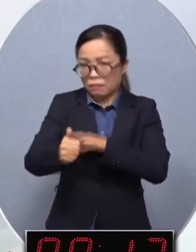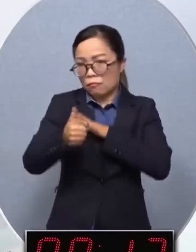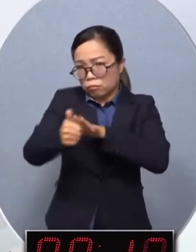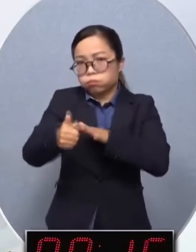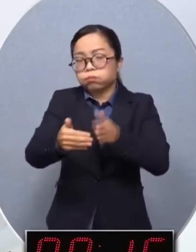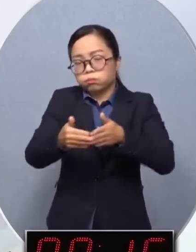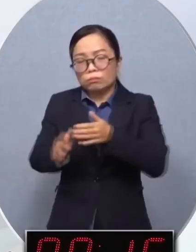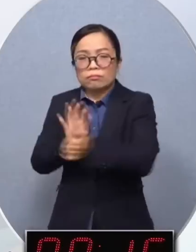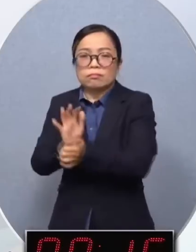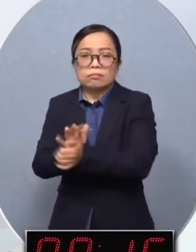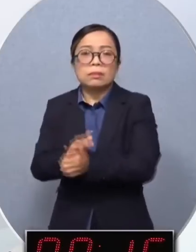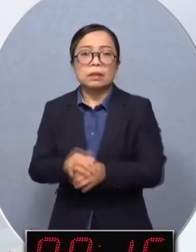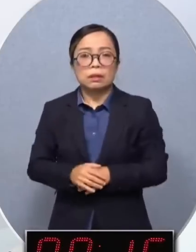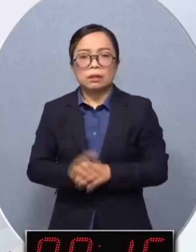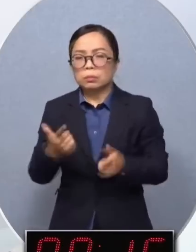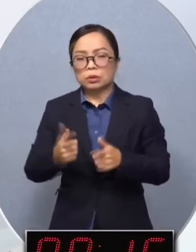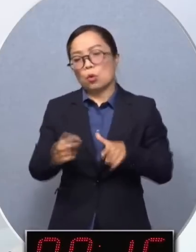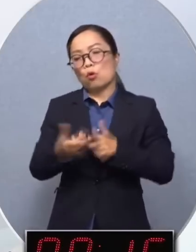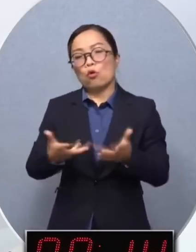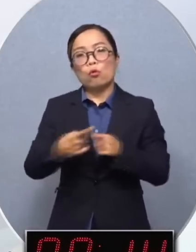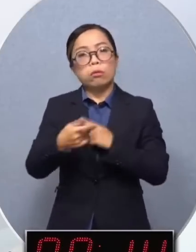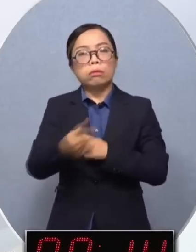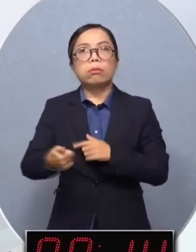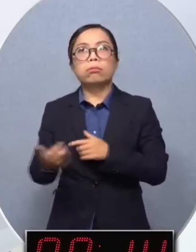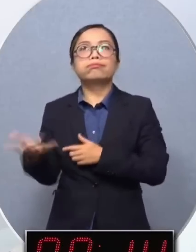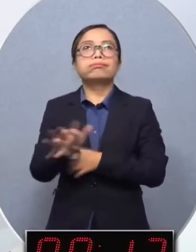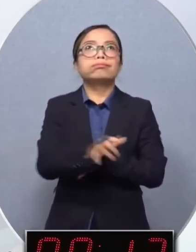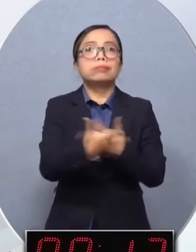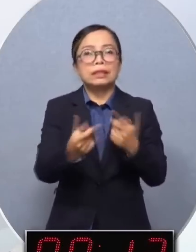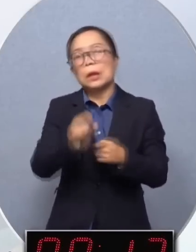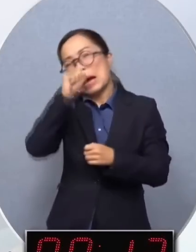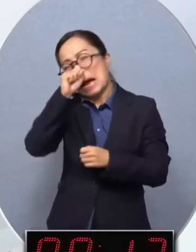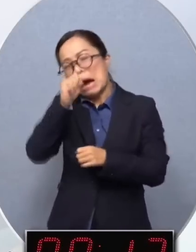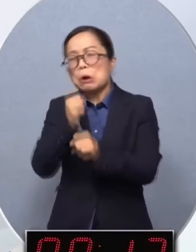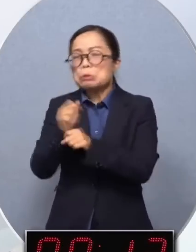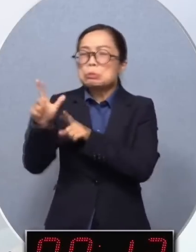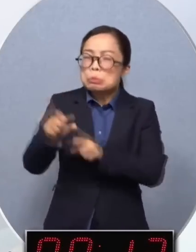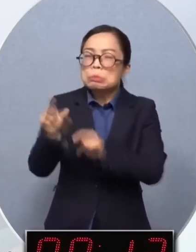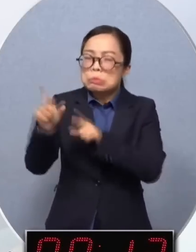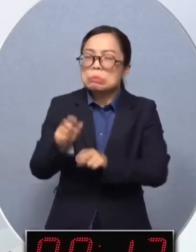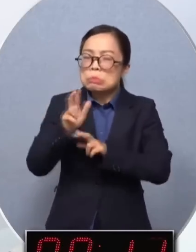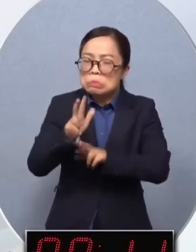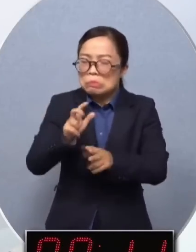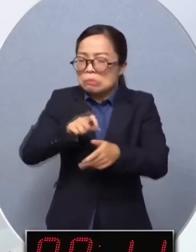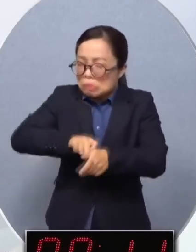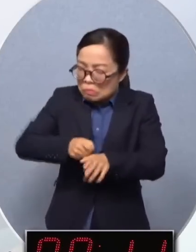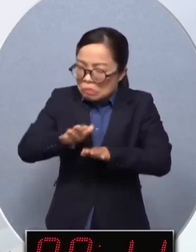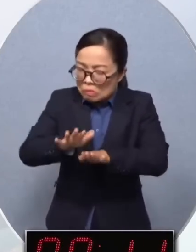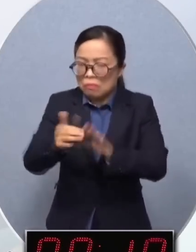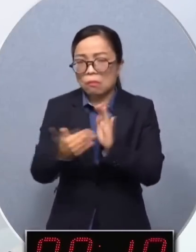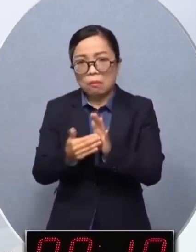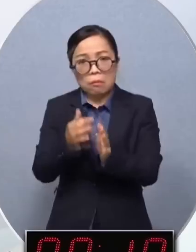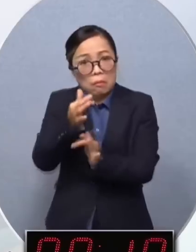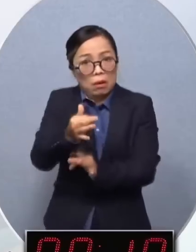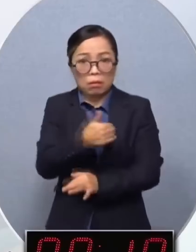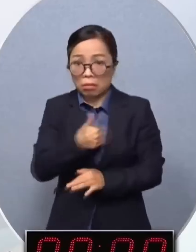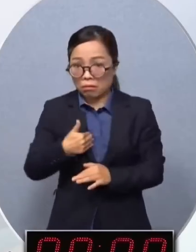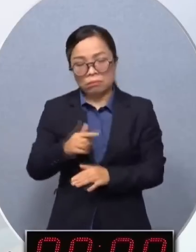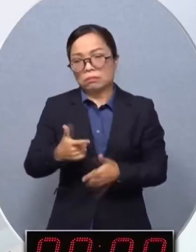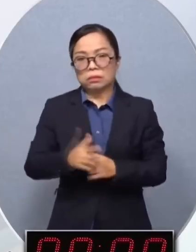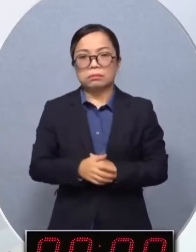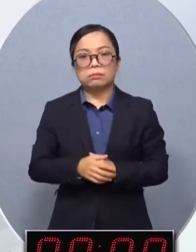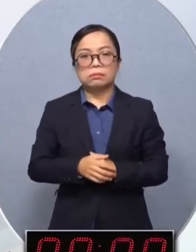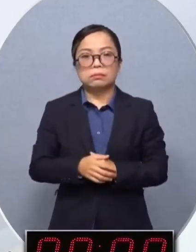航员，而不是以公务员那么说好好的去做事就能够把事情给做好的。所以谢